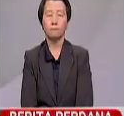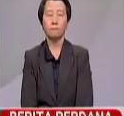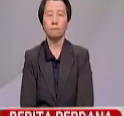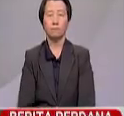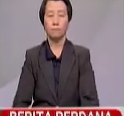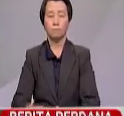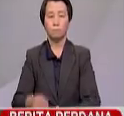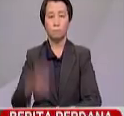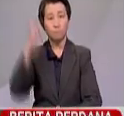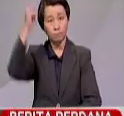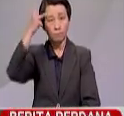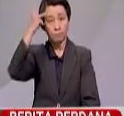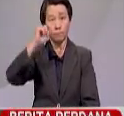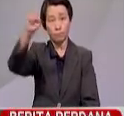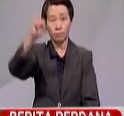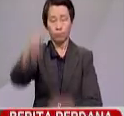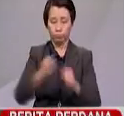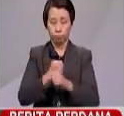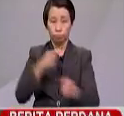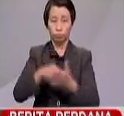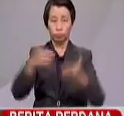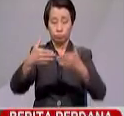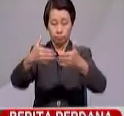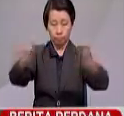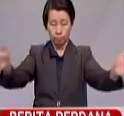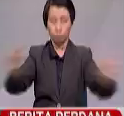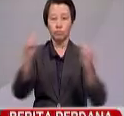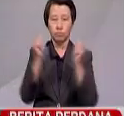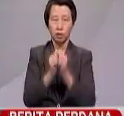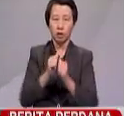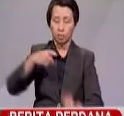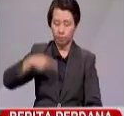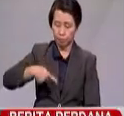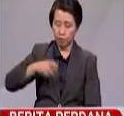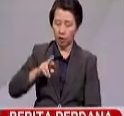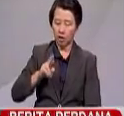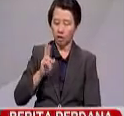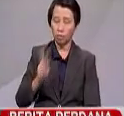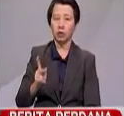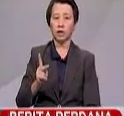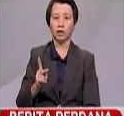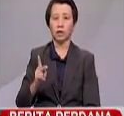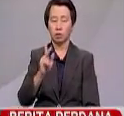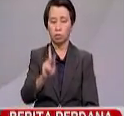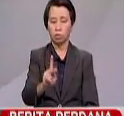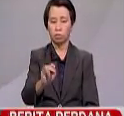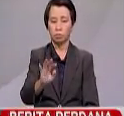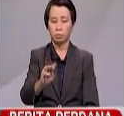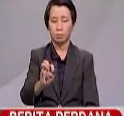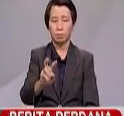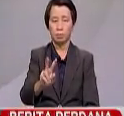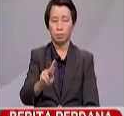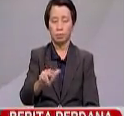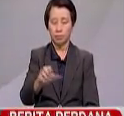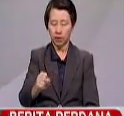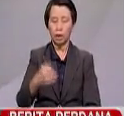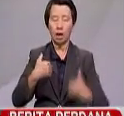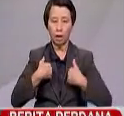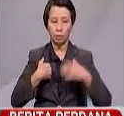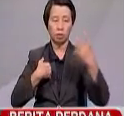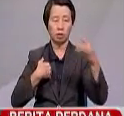Perkembangan politik Sabah tahun ini membuka tirainya dengan pilihan raya kecil PRK Parlimen Kimanis yang akan diadakan pada 18